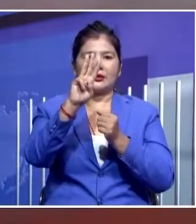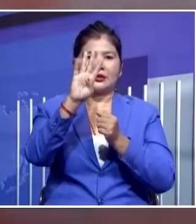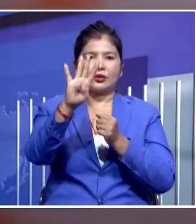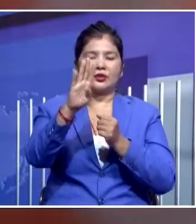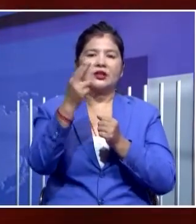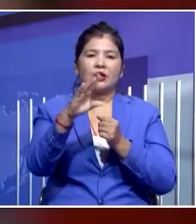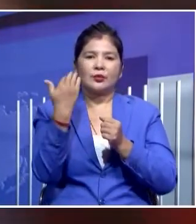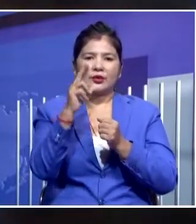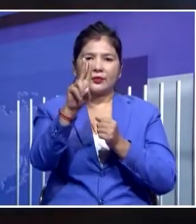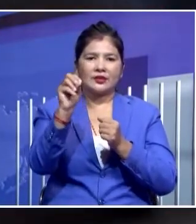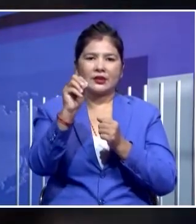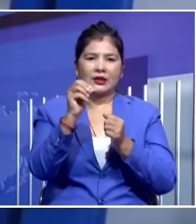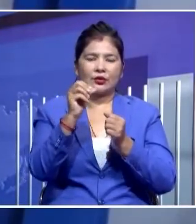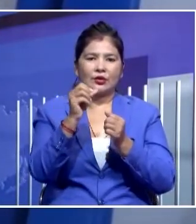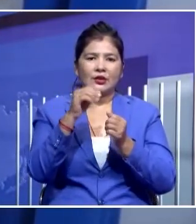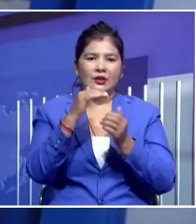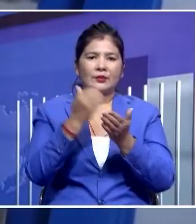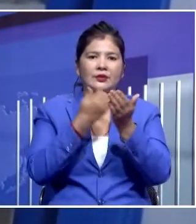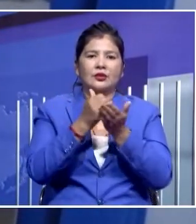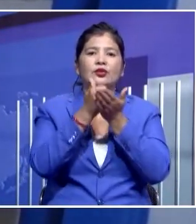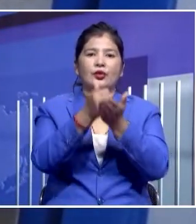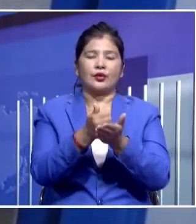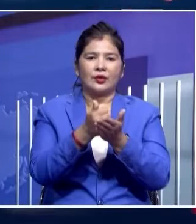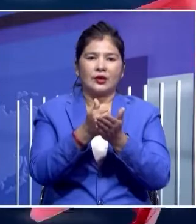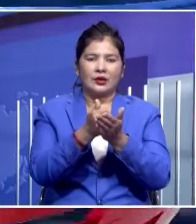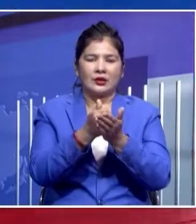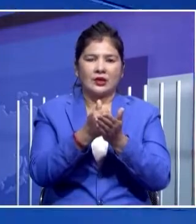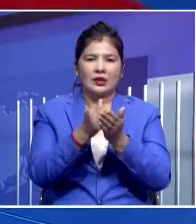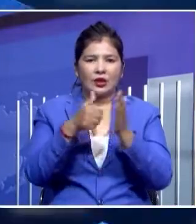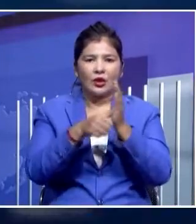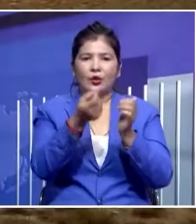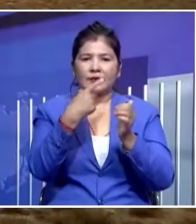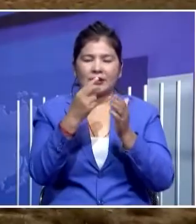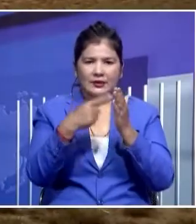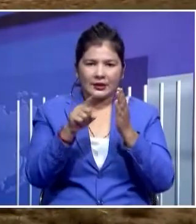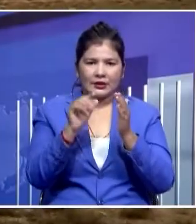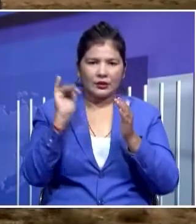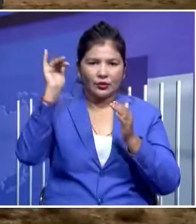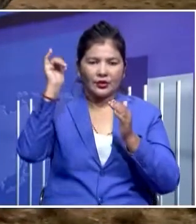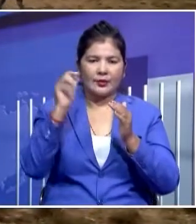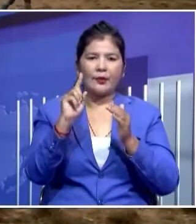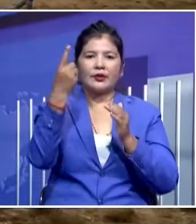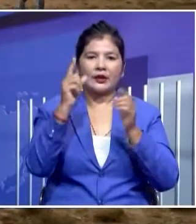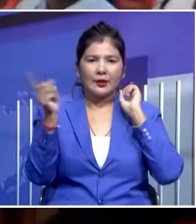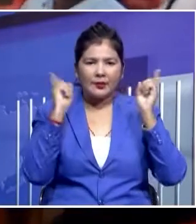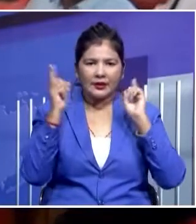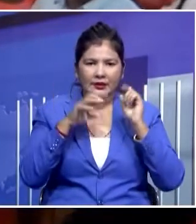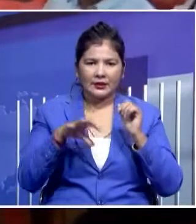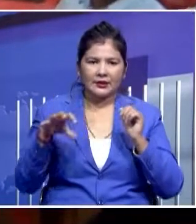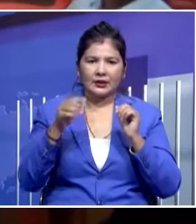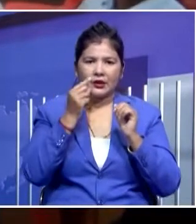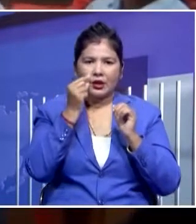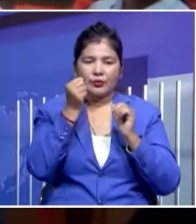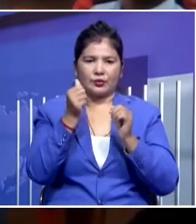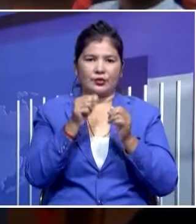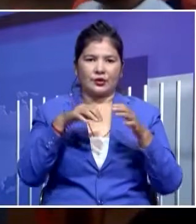मृत्यु, 20 जनाको जीवितै उद्धार, उनीहरूको सिरियाली सहरमा उपचार जारी। र डोटीमा आयोजित प्रथम पालिका स्तरीय पुरुष